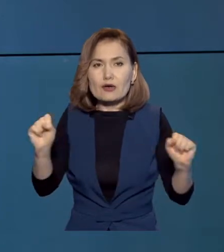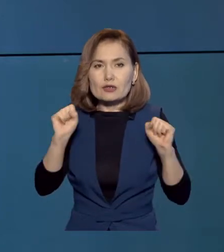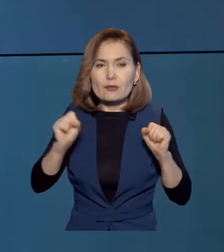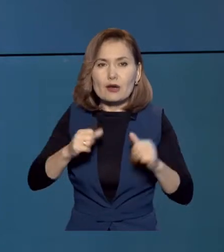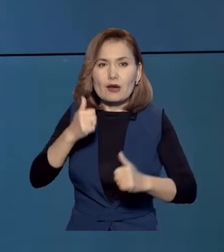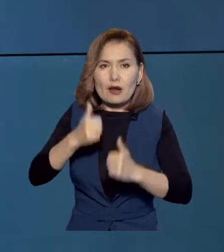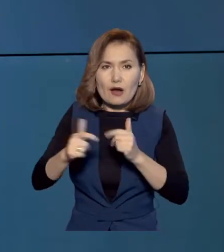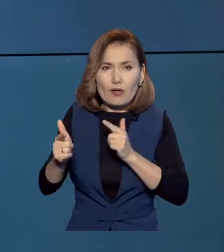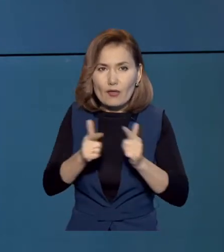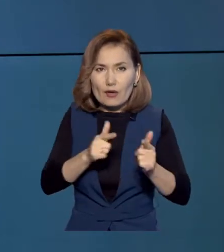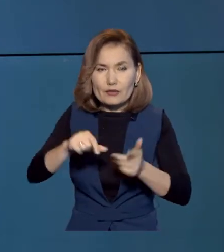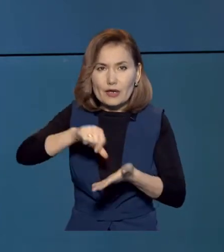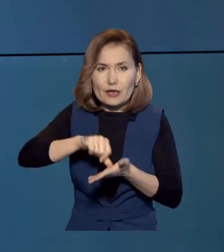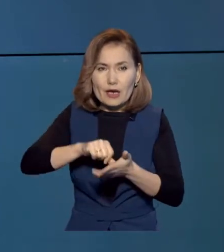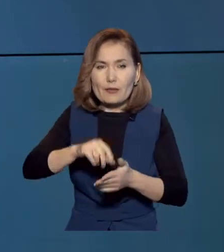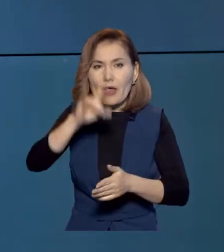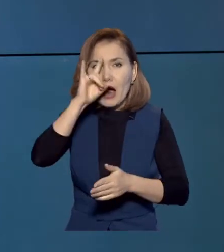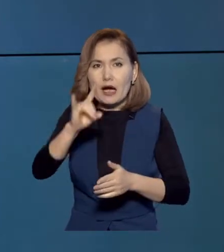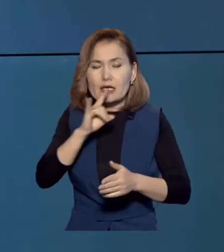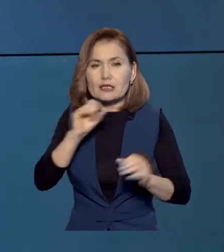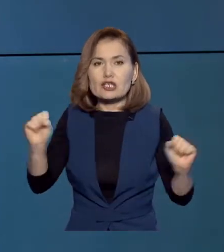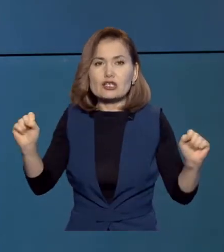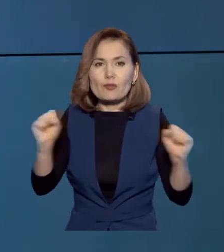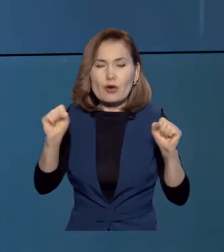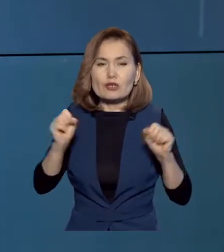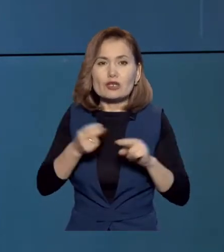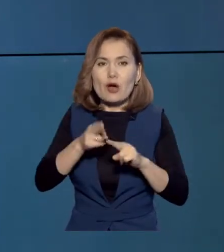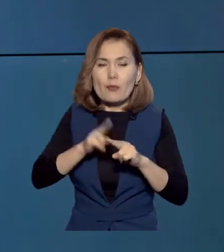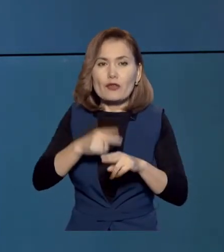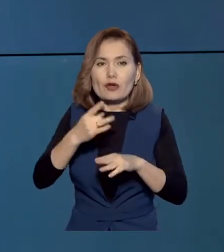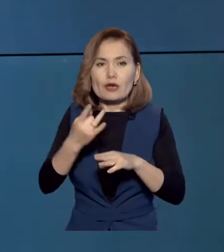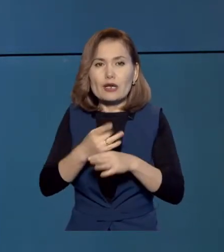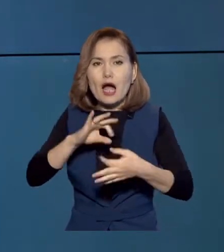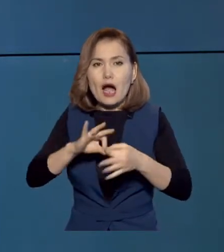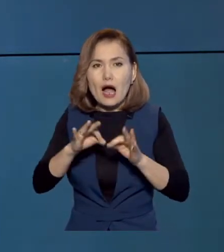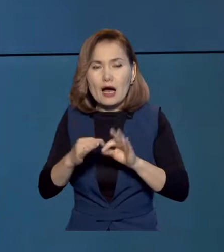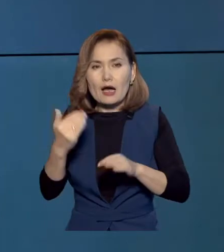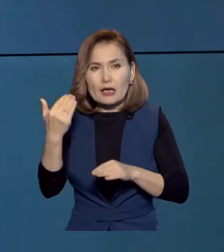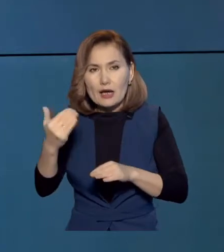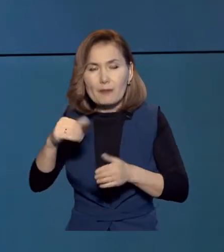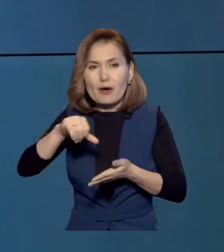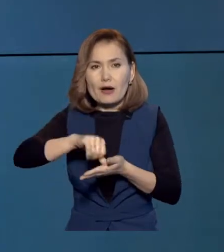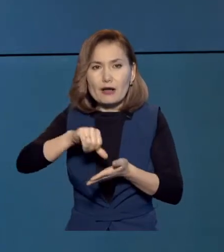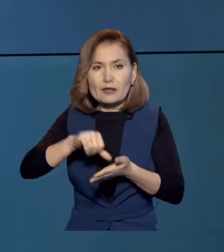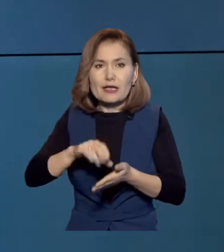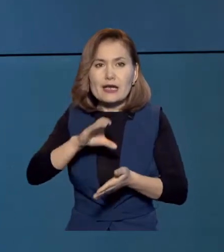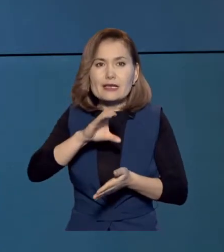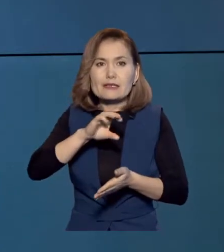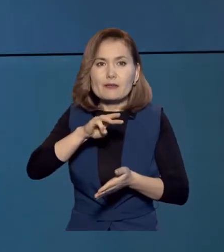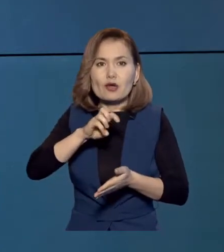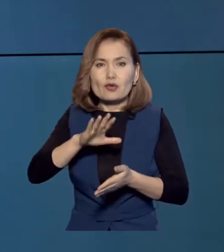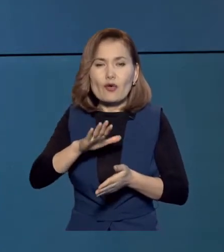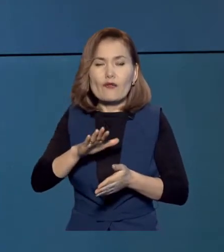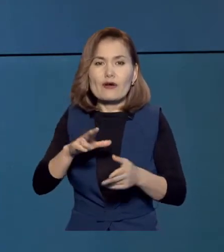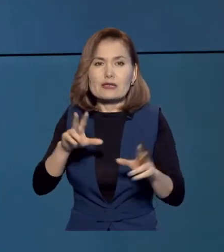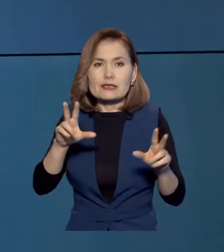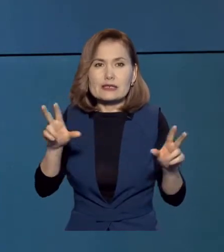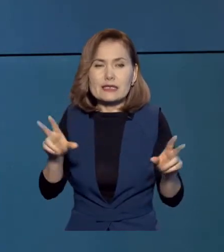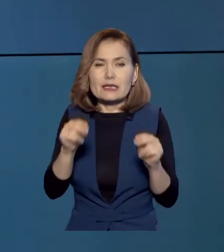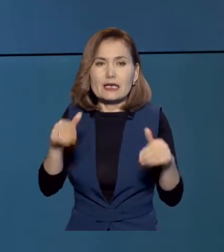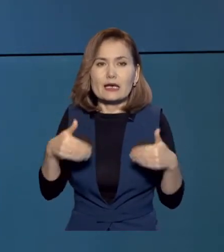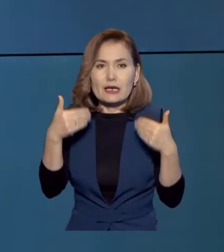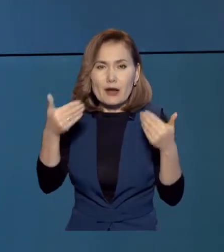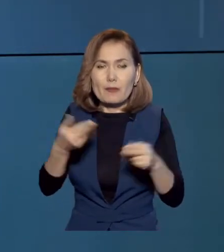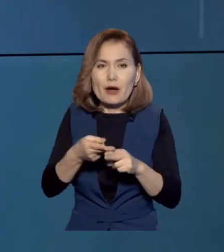жатыр. Отандық спортшыларға тәуелсіз Қазақстанның тұңғыш олимпиада чемпионы Владимир Смирнов сәттілік тілейді. Швецияда тұратын